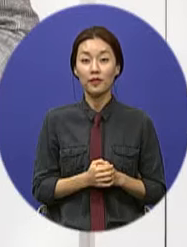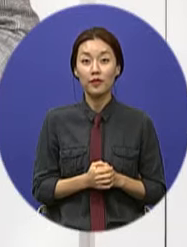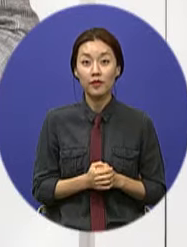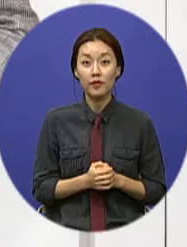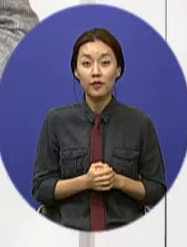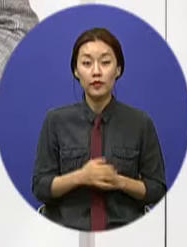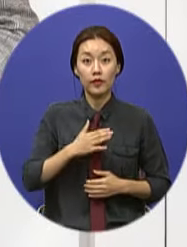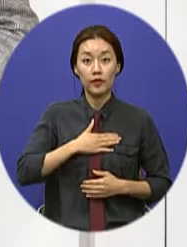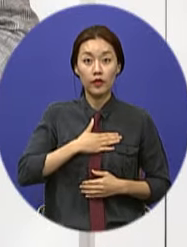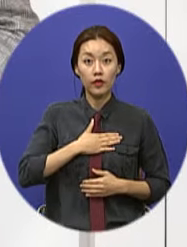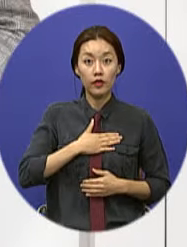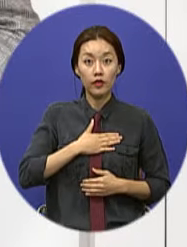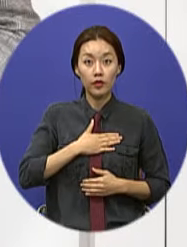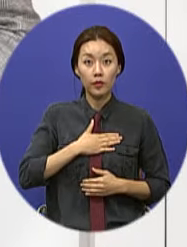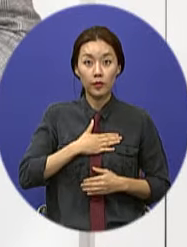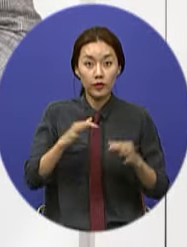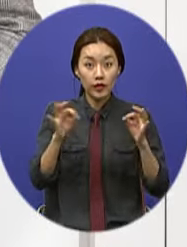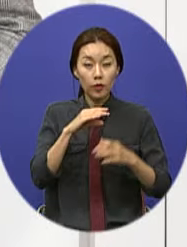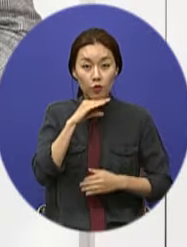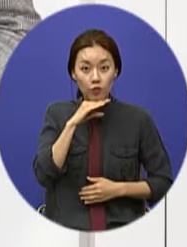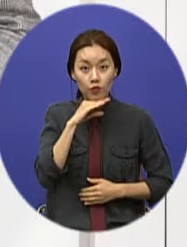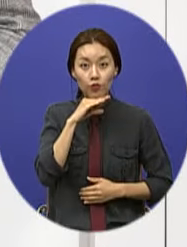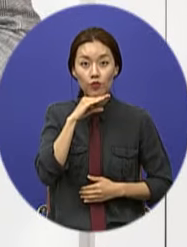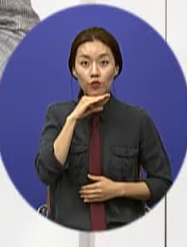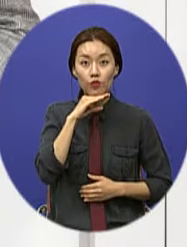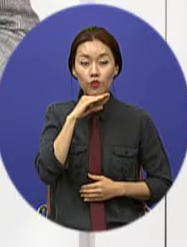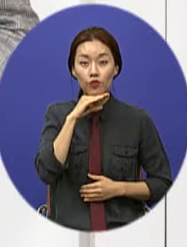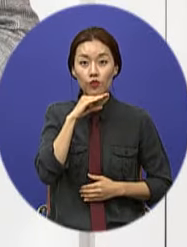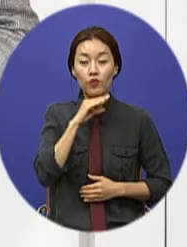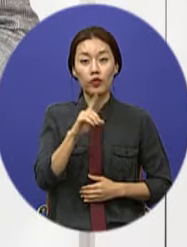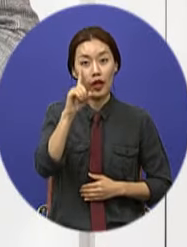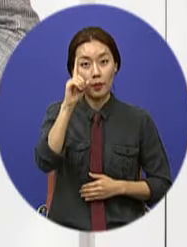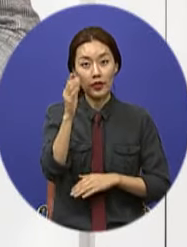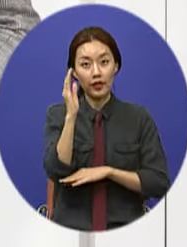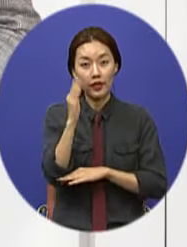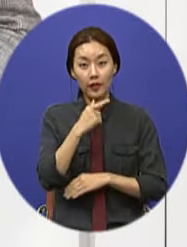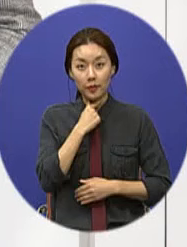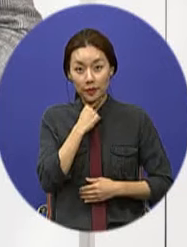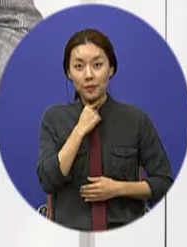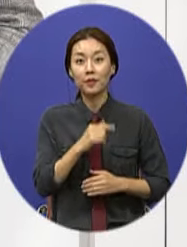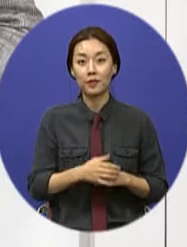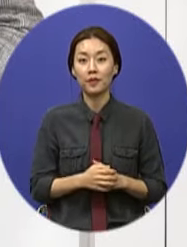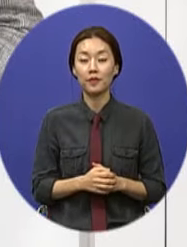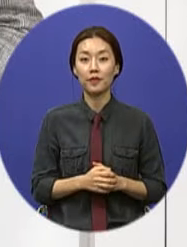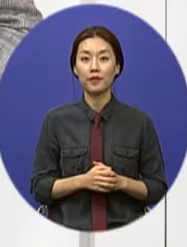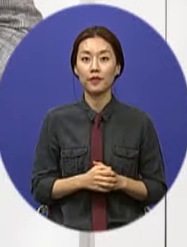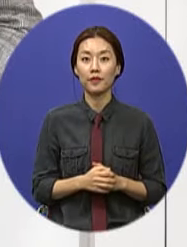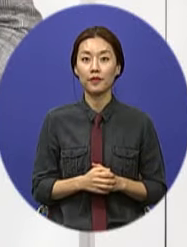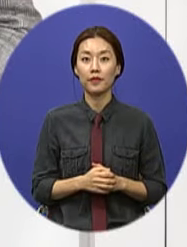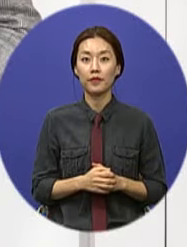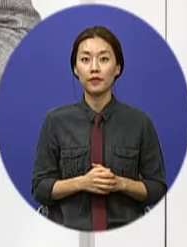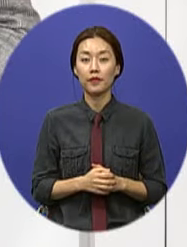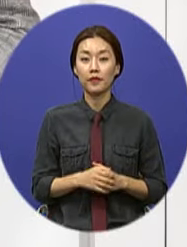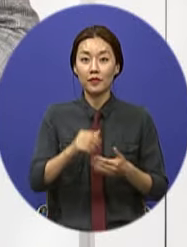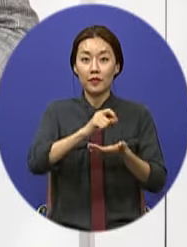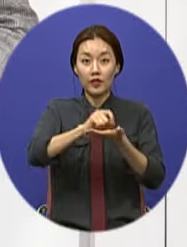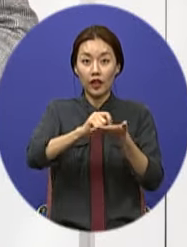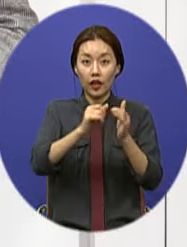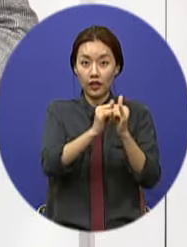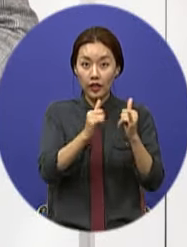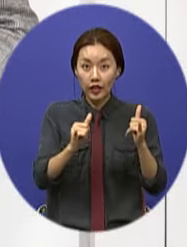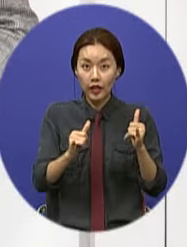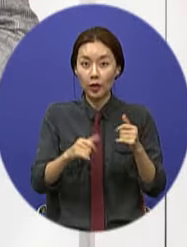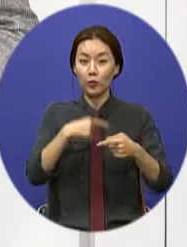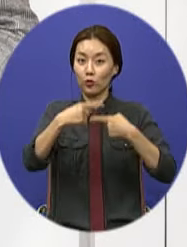예, 저희 잠깐만 네. 저 네네. 예, 한마디 해도 되겠습니까? 네. 저 작가님, 저